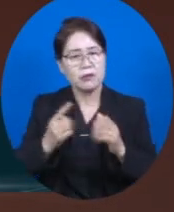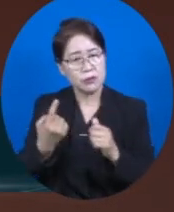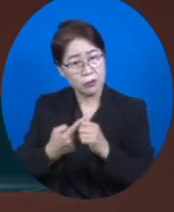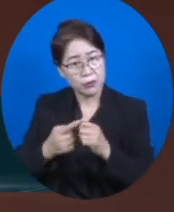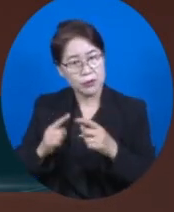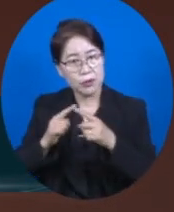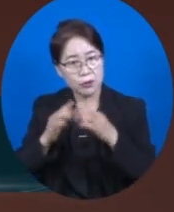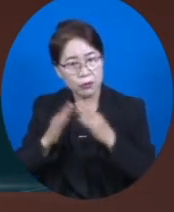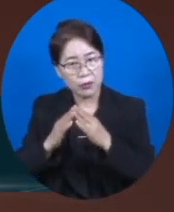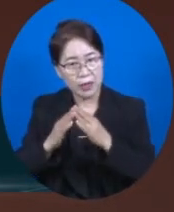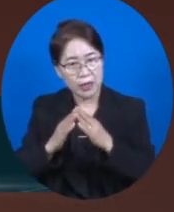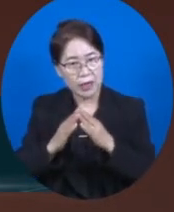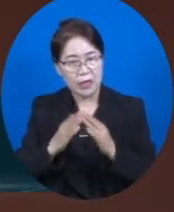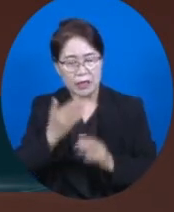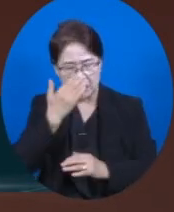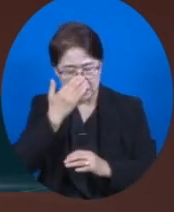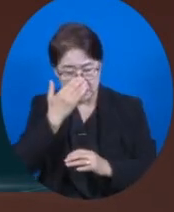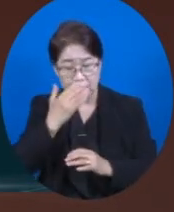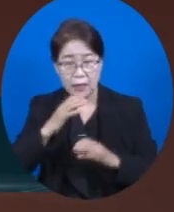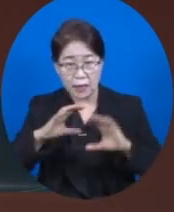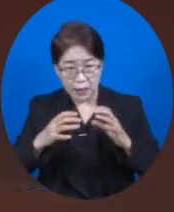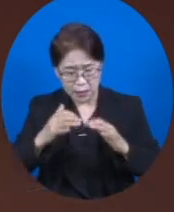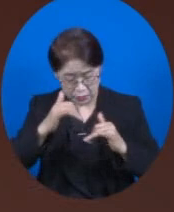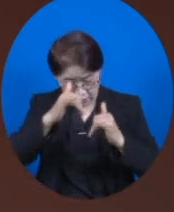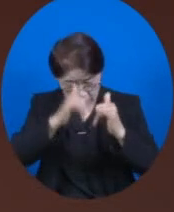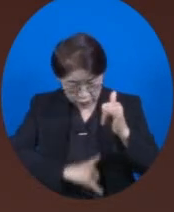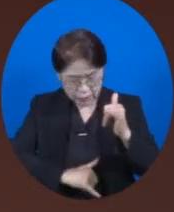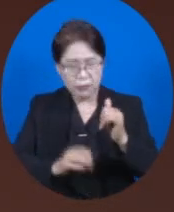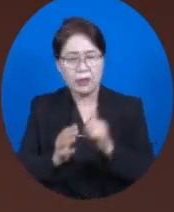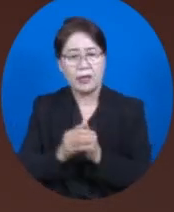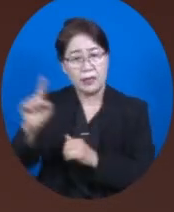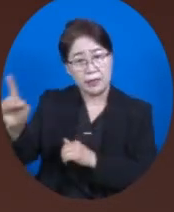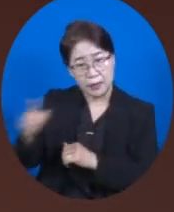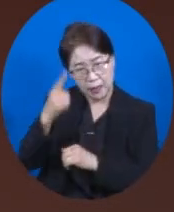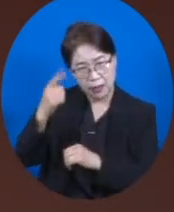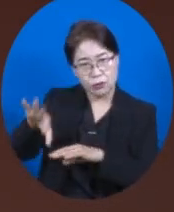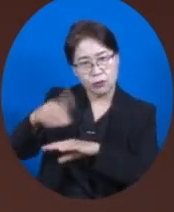이스라엘의 역사 속에 가장 전성기를 이루었던 다윗왕이